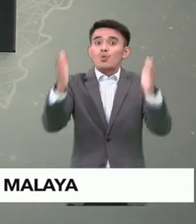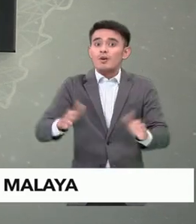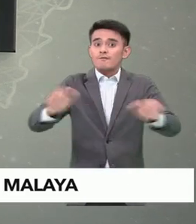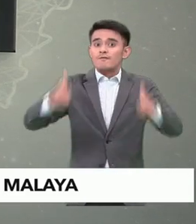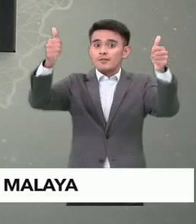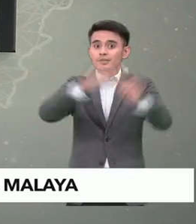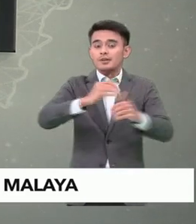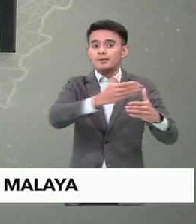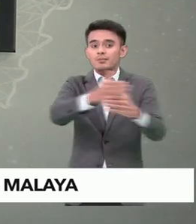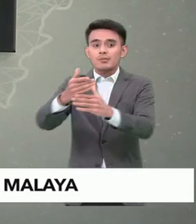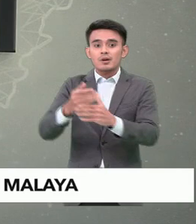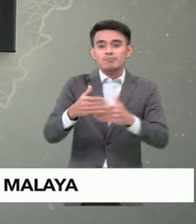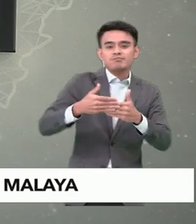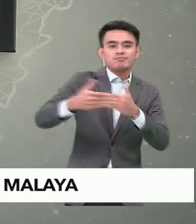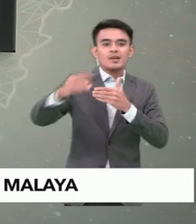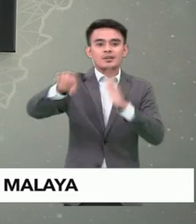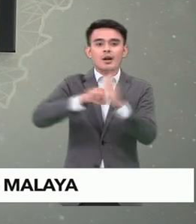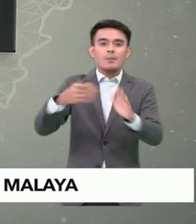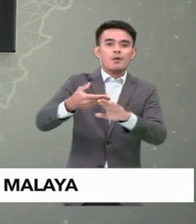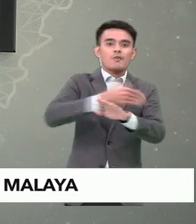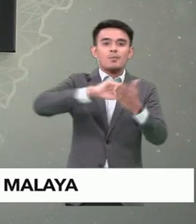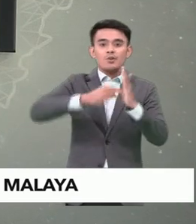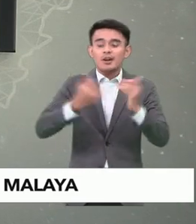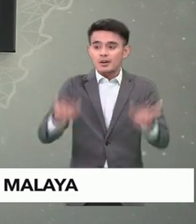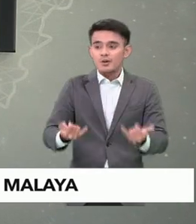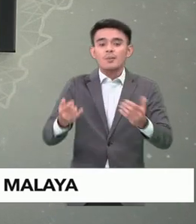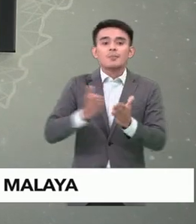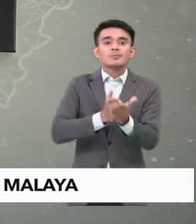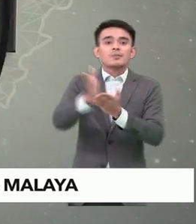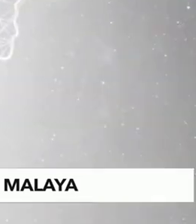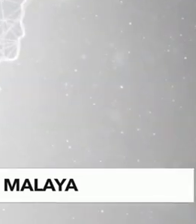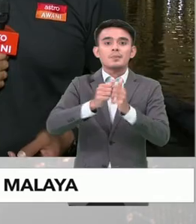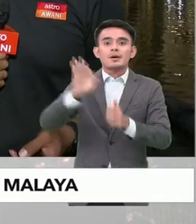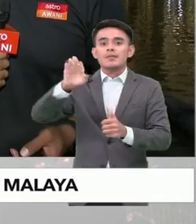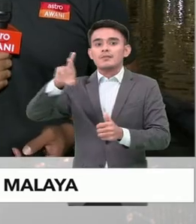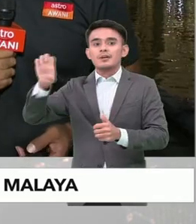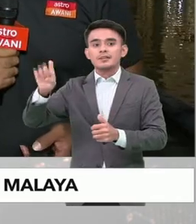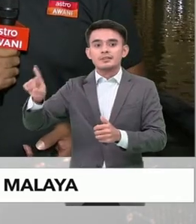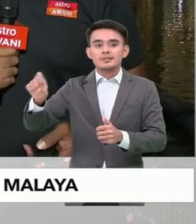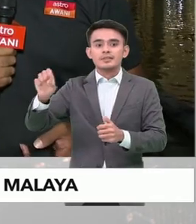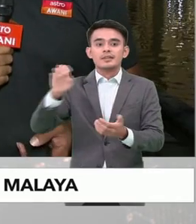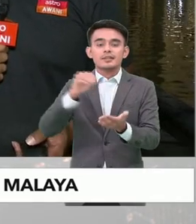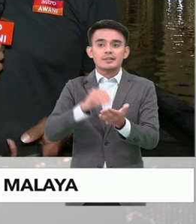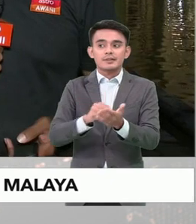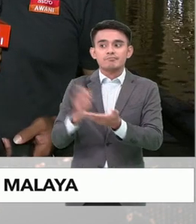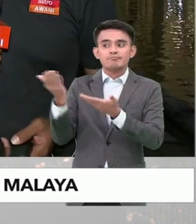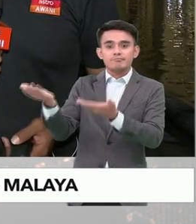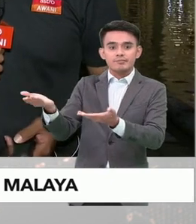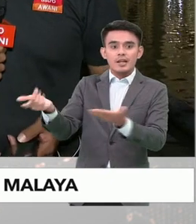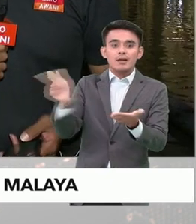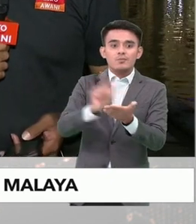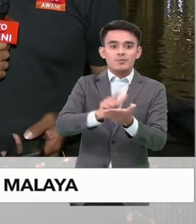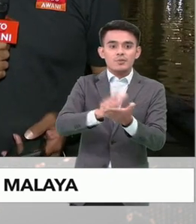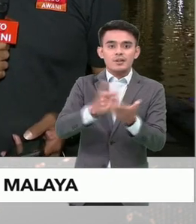perkusian sepanjang beberapa jam sebelum sepak bola terus saja bersama dengan Faris Asman di luar Stadion Nasional Bukit kecuali teruskan dengan laporan